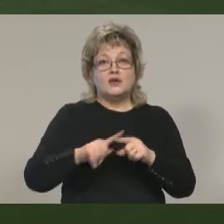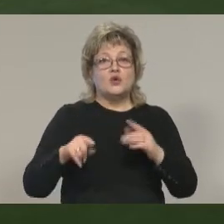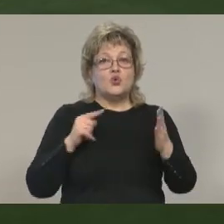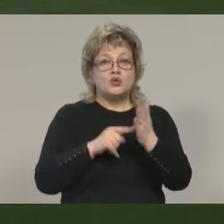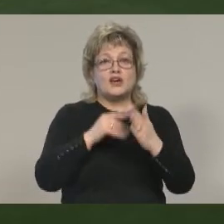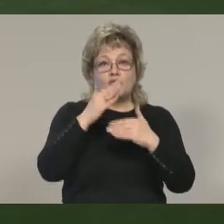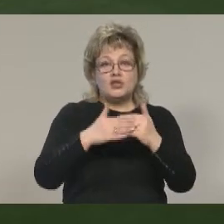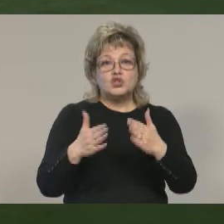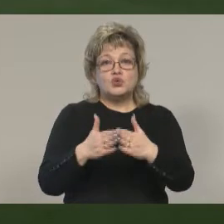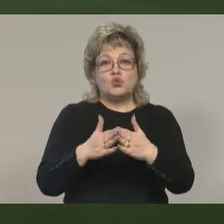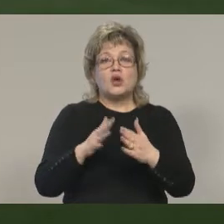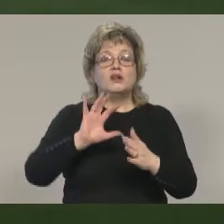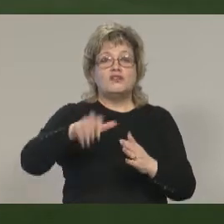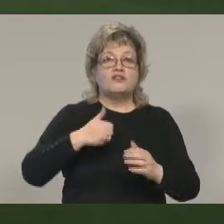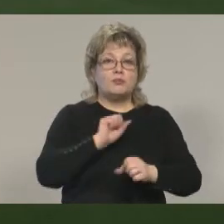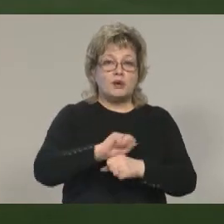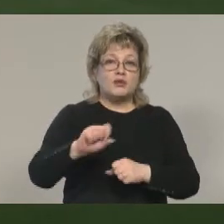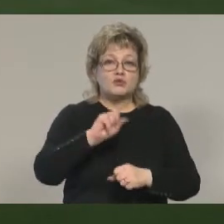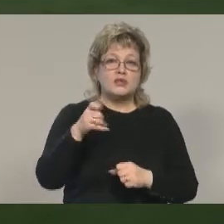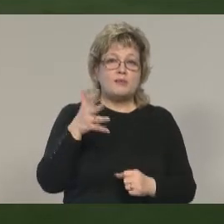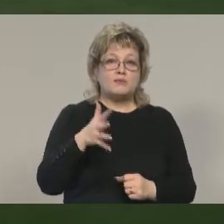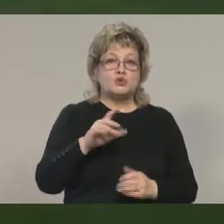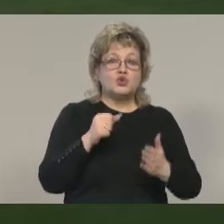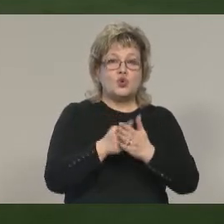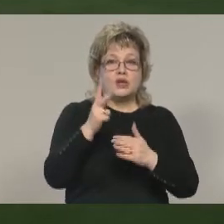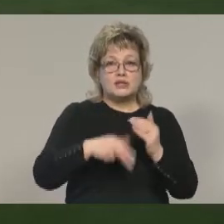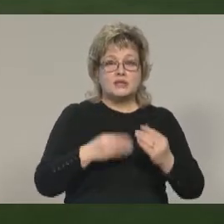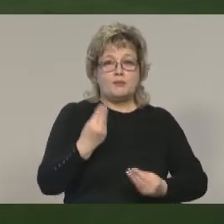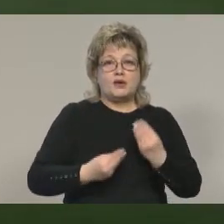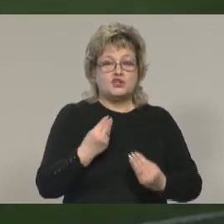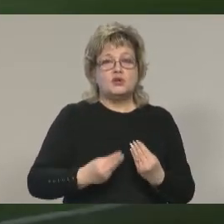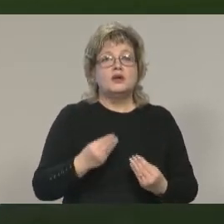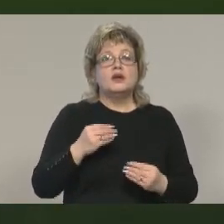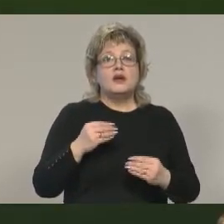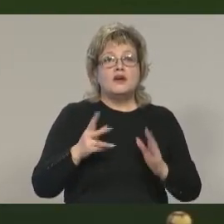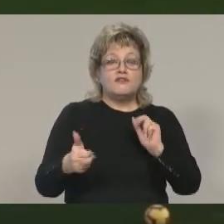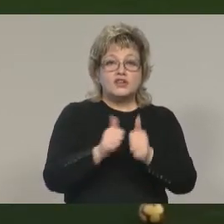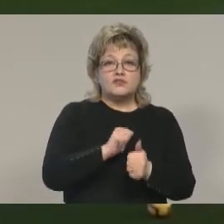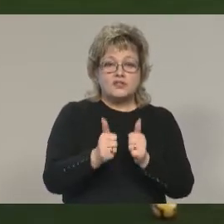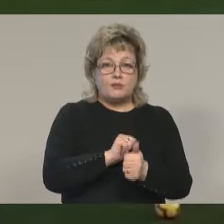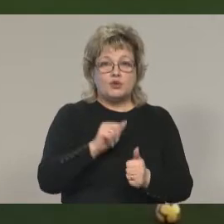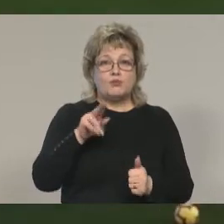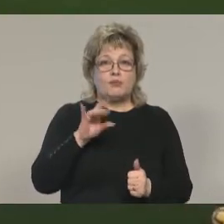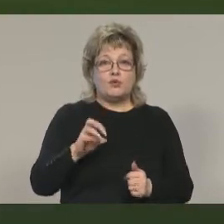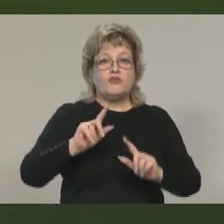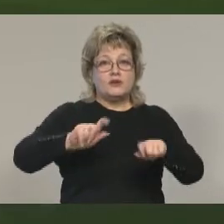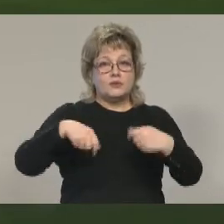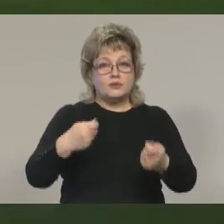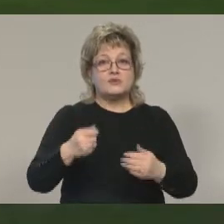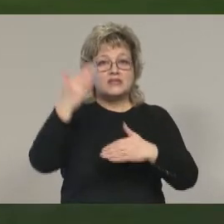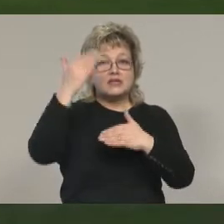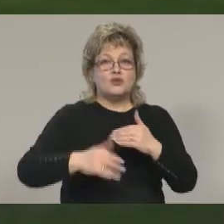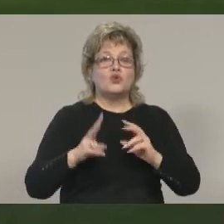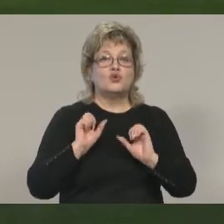угол. Вырвать победу был шанс за 5 минут до конца матча. Вышедший на замену Попов со штрафного перебросил стенку, но